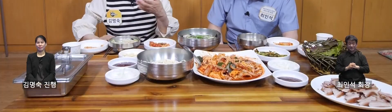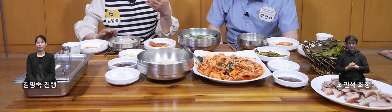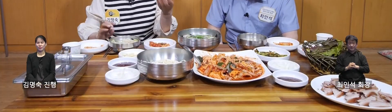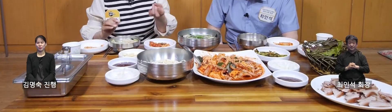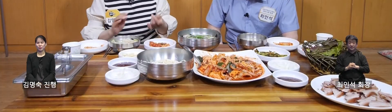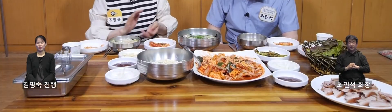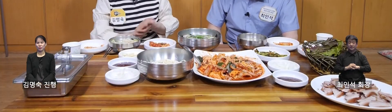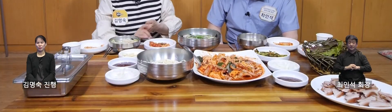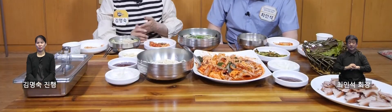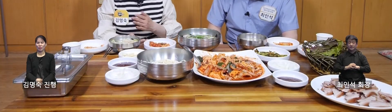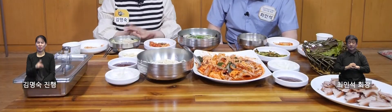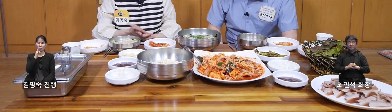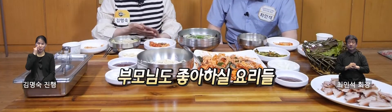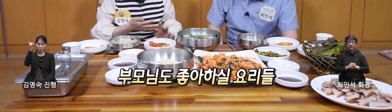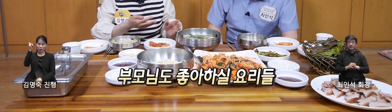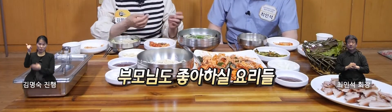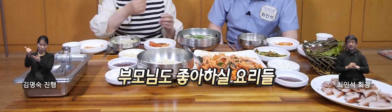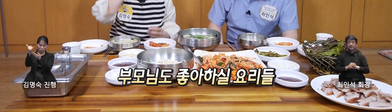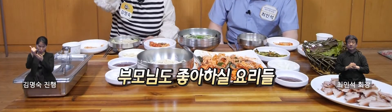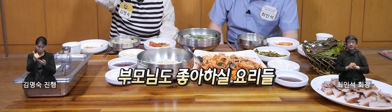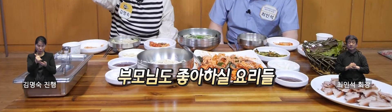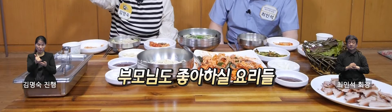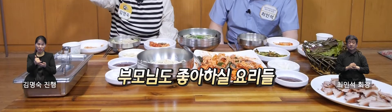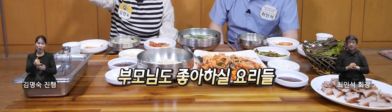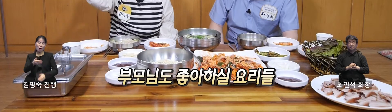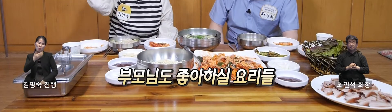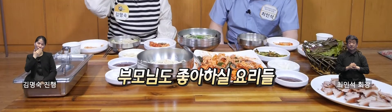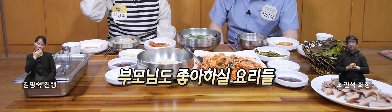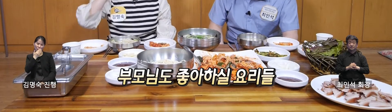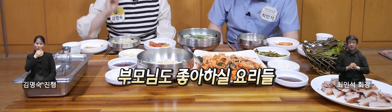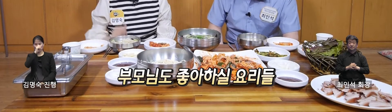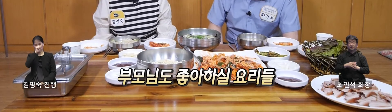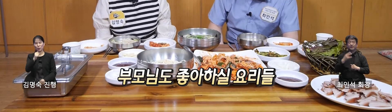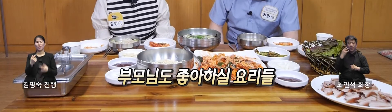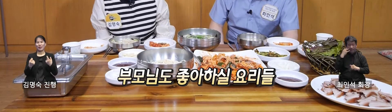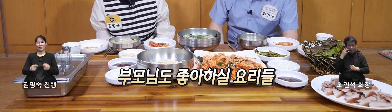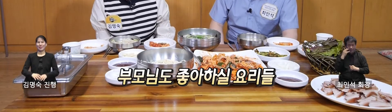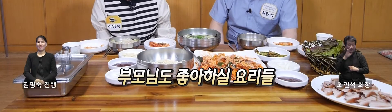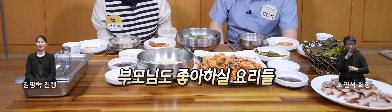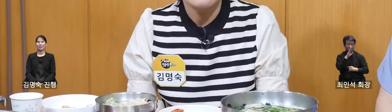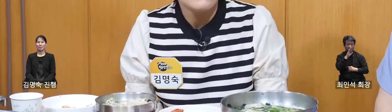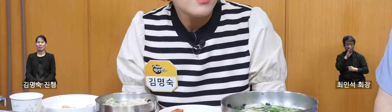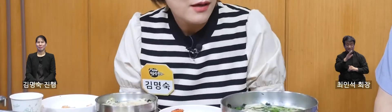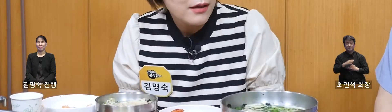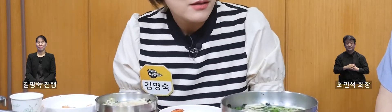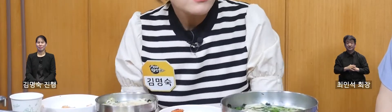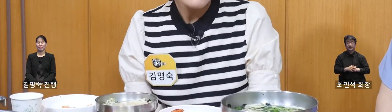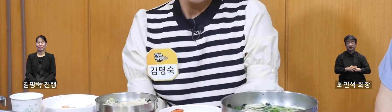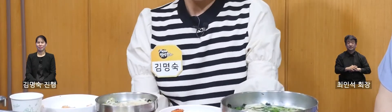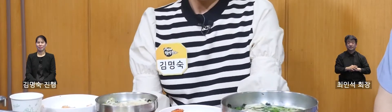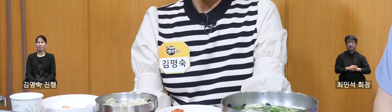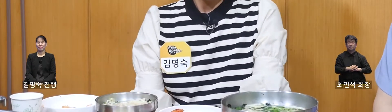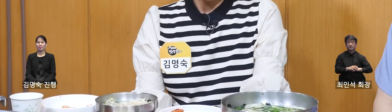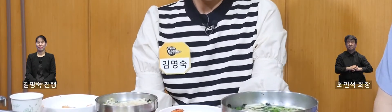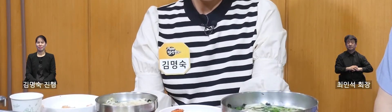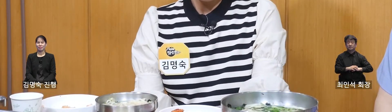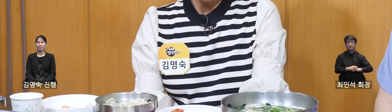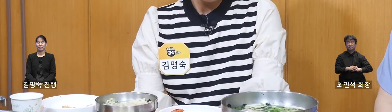우리 부모님들 모시고 네네. 와서 드시면 좋을 것 같아요. 네, 맞습니다. 자,